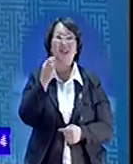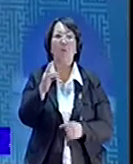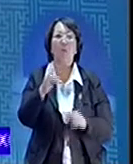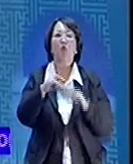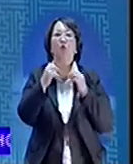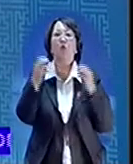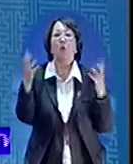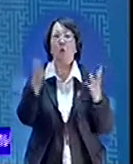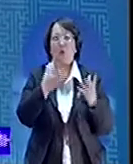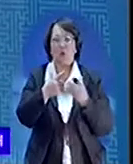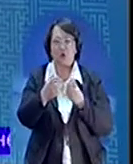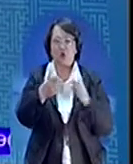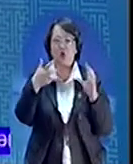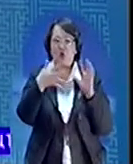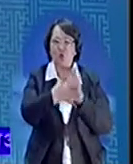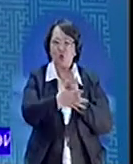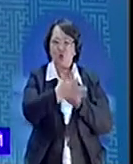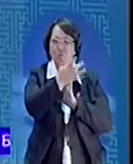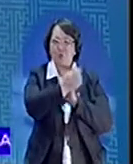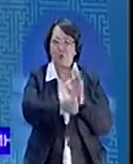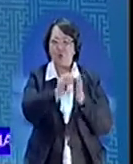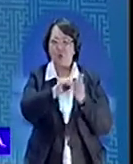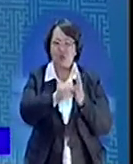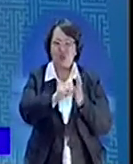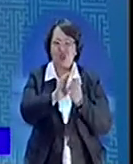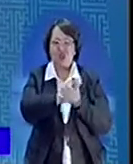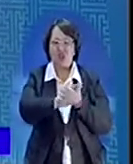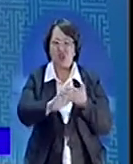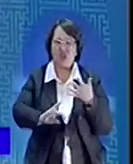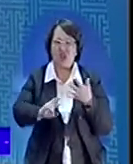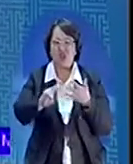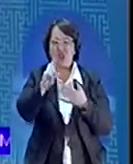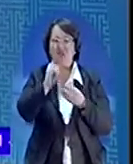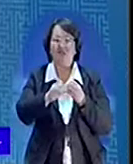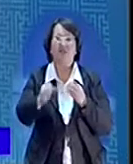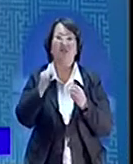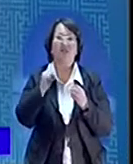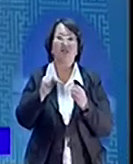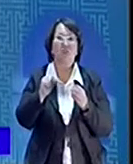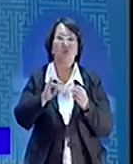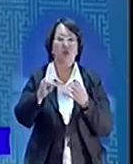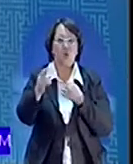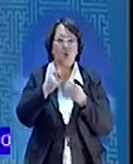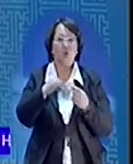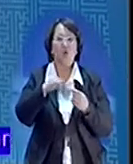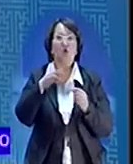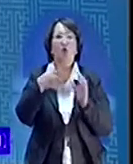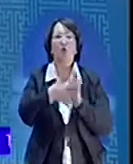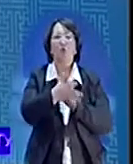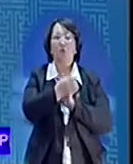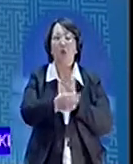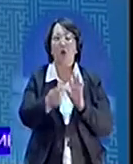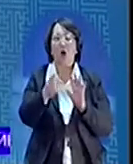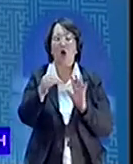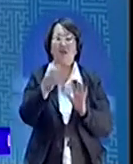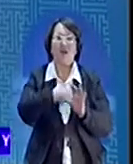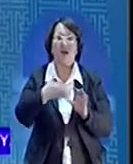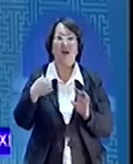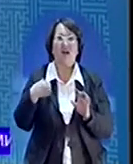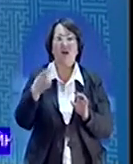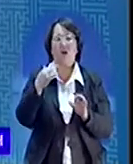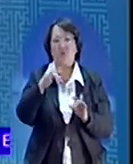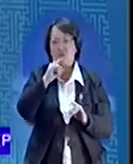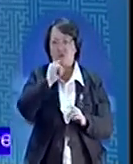хугацаанд төсвийн бодлогын хүрээнд зарим талын шинжил хийж чадсан гэж Улсын хурлын төсвийн байнгын хорооны дарга даваа сүрэн дүгнэж байна. Цаашид төсөв хөрөнгө оруулалтыг үр